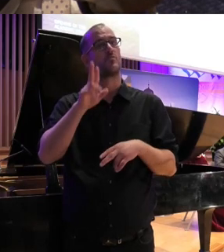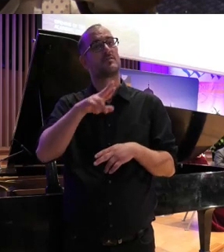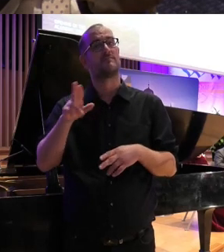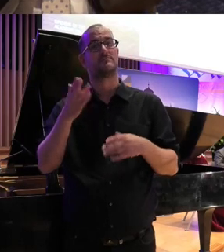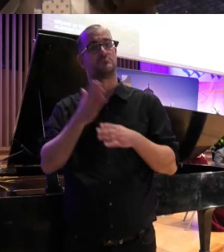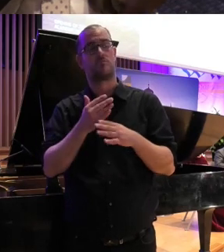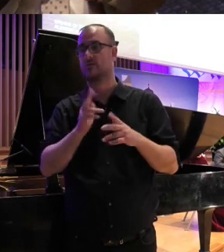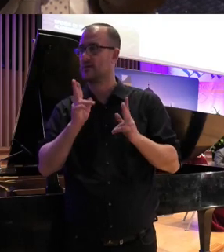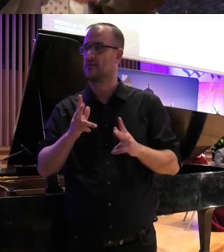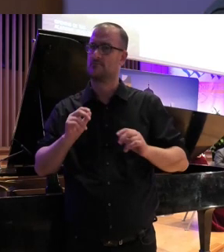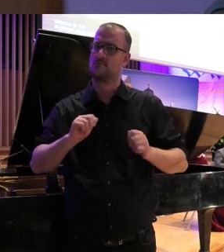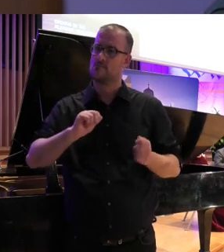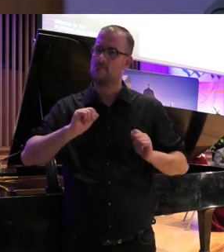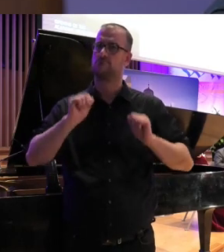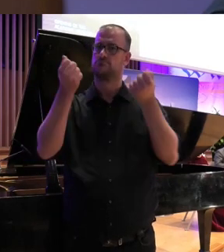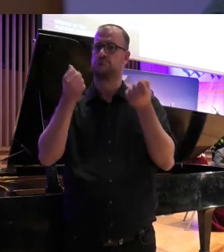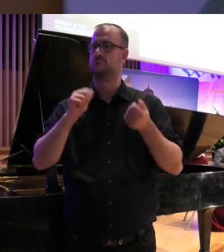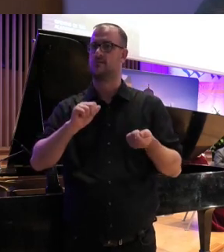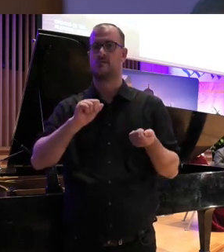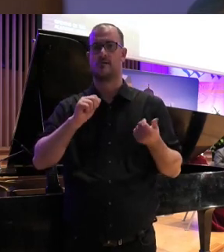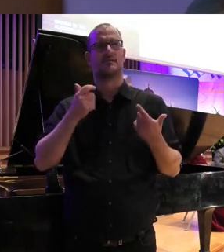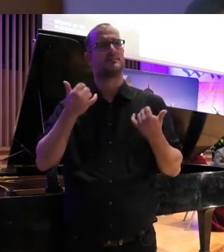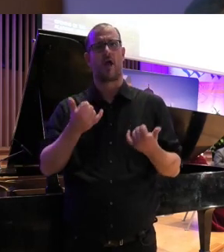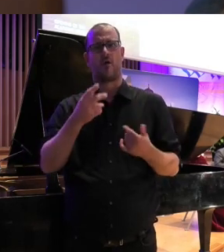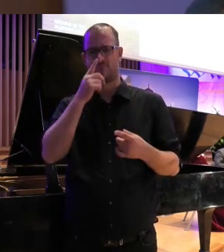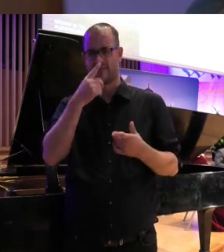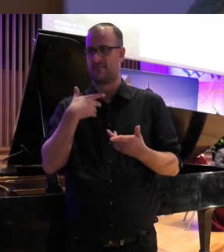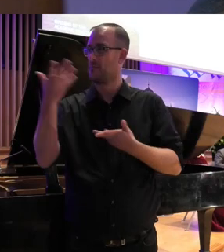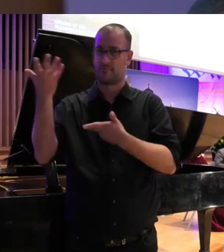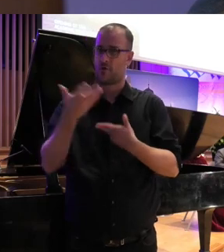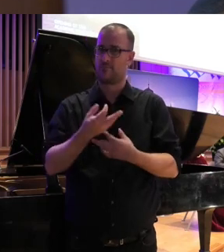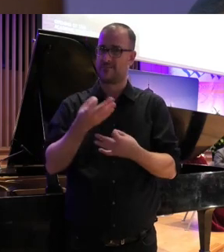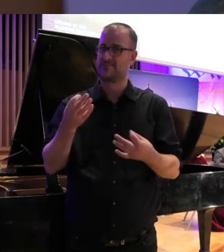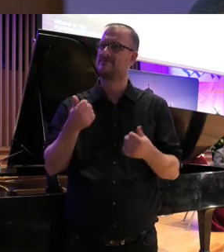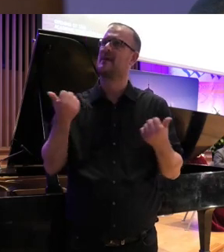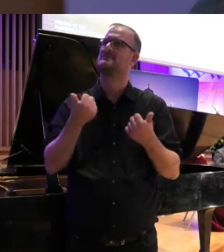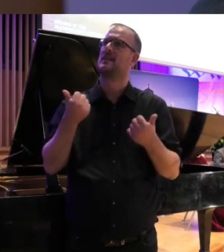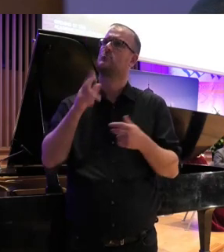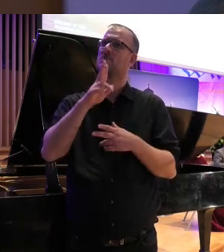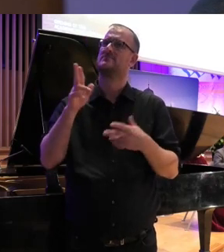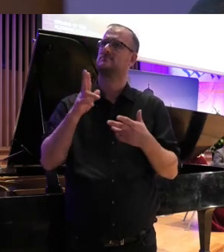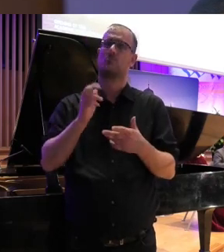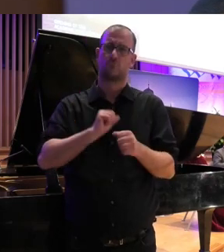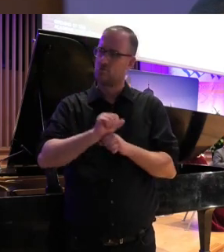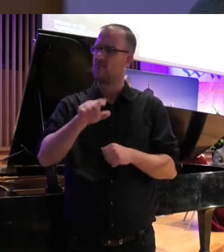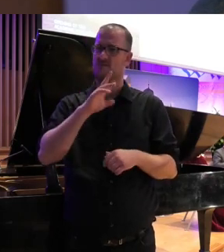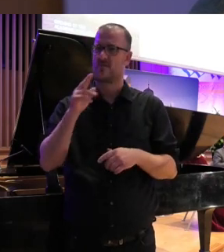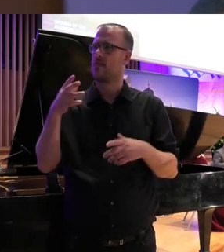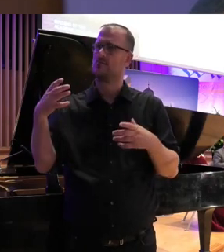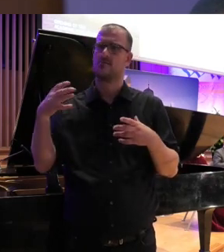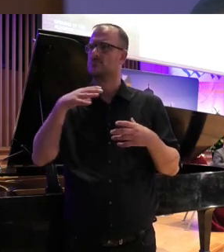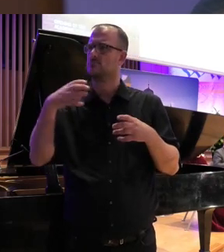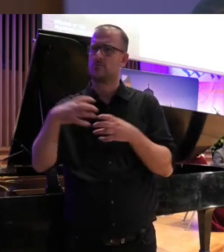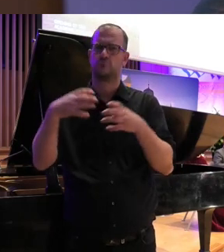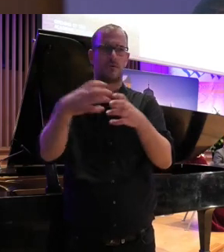enormer Aufbruch initiiert wurde. Selbst wenn man den Cluster nicht bekommen hat, was ich auch oft erlebt habe, hat es dazu geführt, dass sich viele zusammengetan haben,